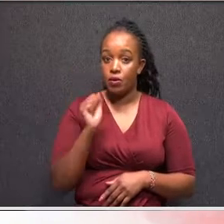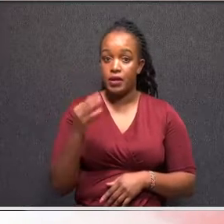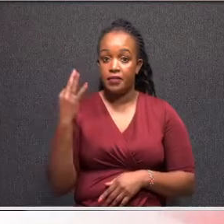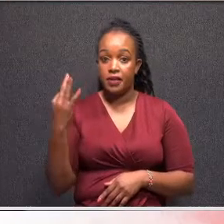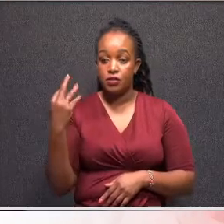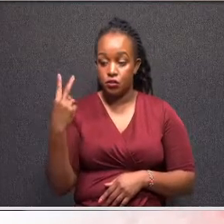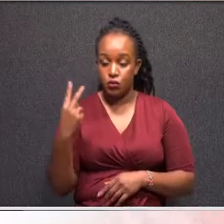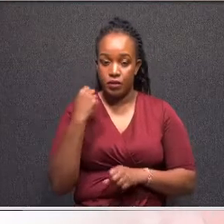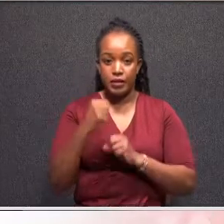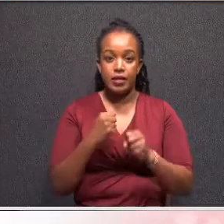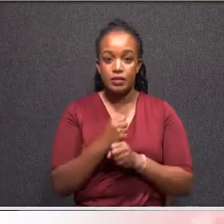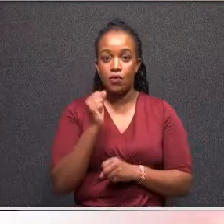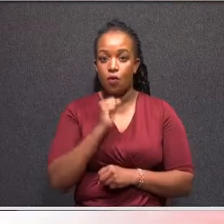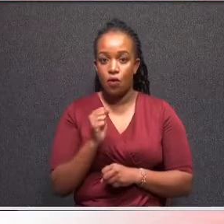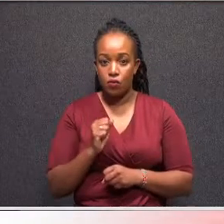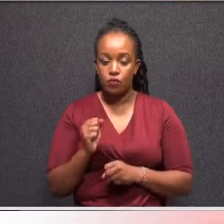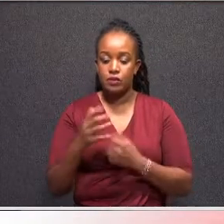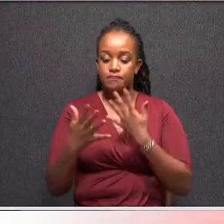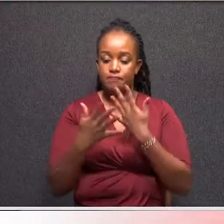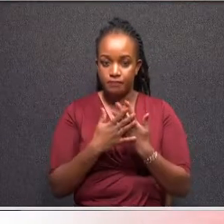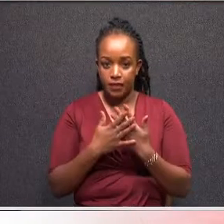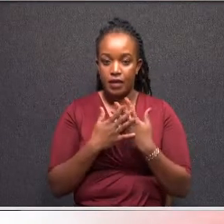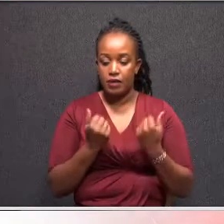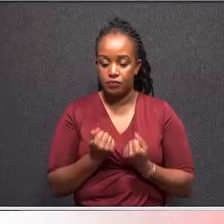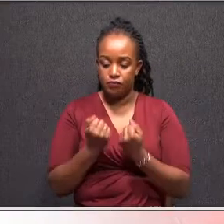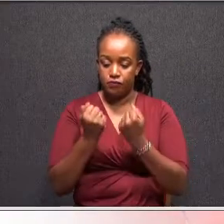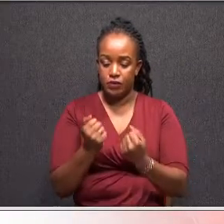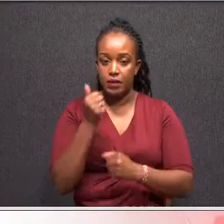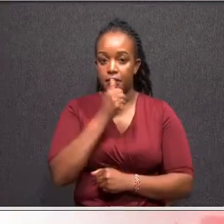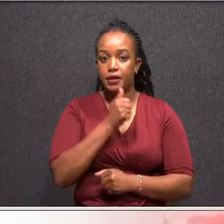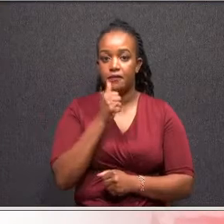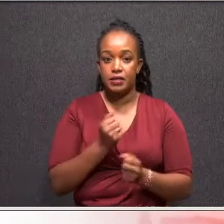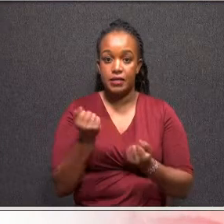Center on September 3rd and driven off in a private car.